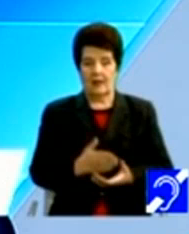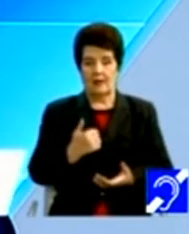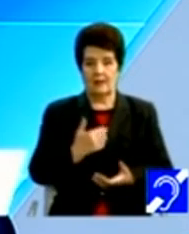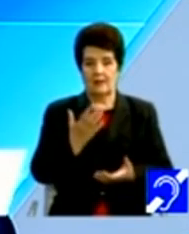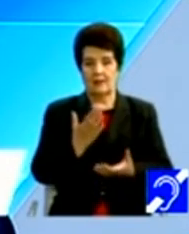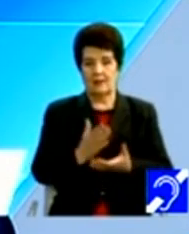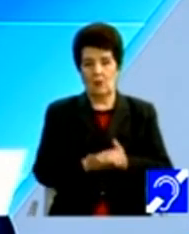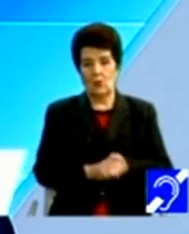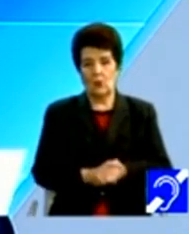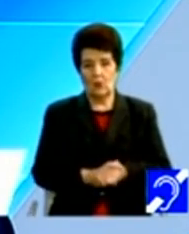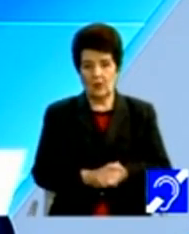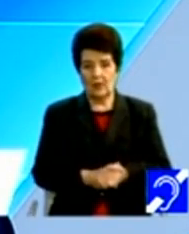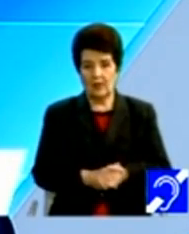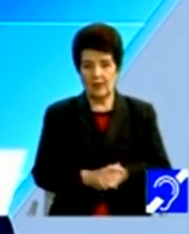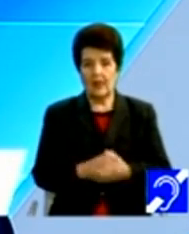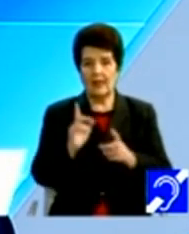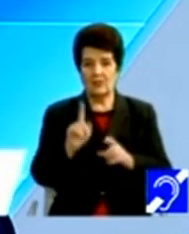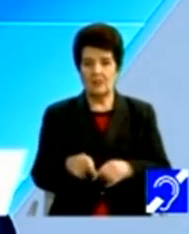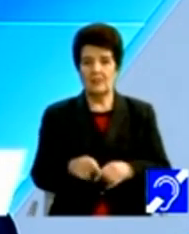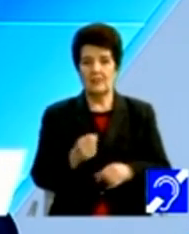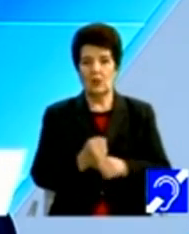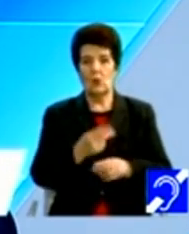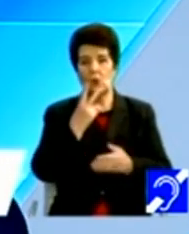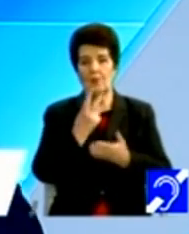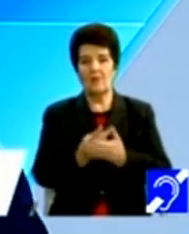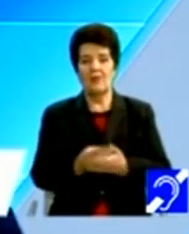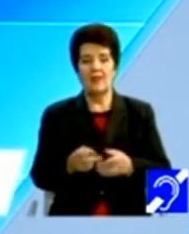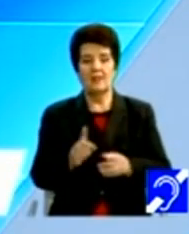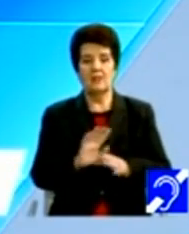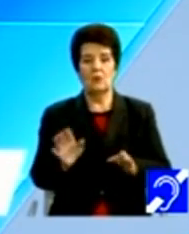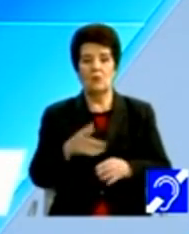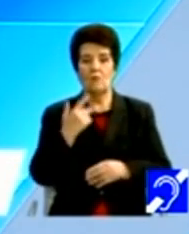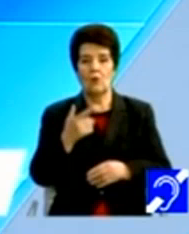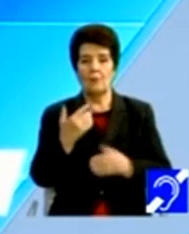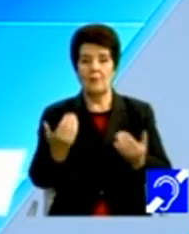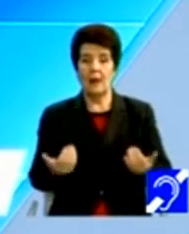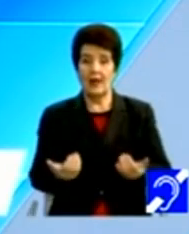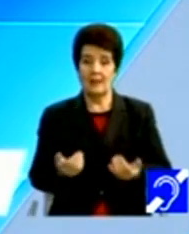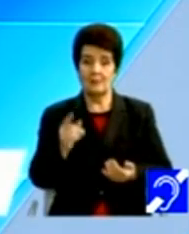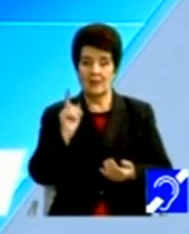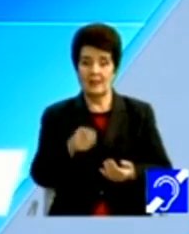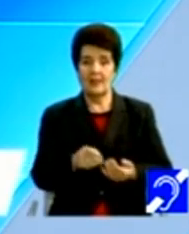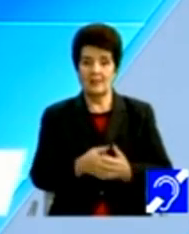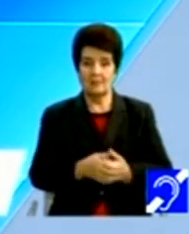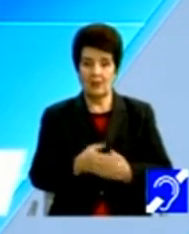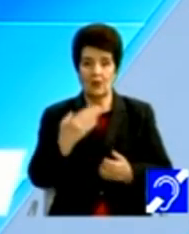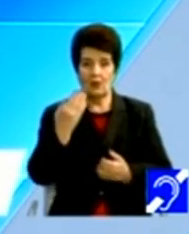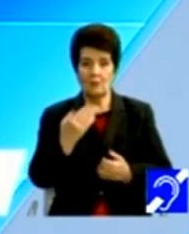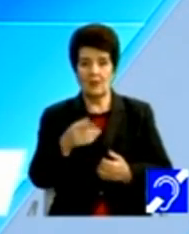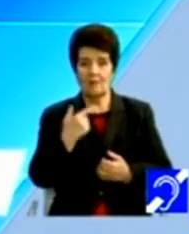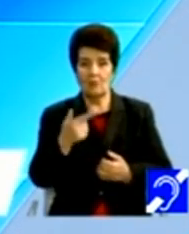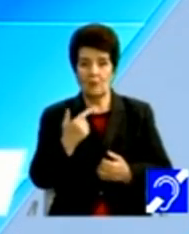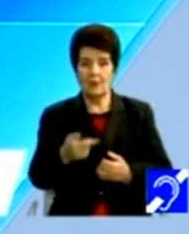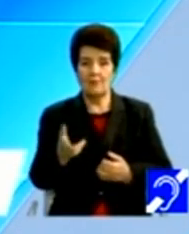unionist. Însă privesc lucrurile cu totul altfel și eu cred că noi nu trebuie să vorbim astăzi despre unire, dar noi trebuie să